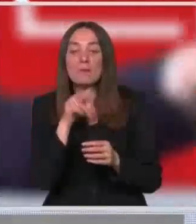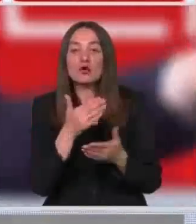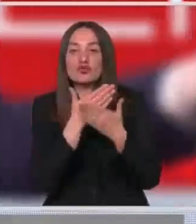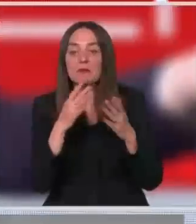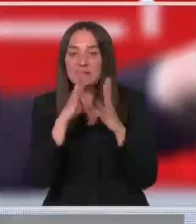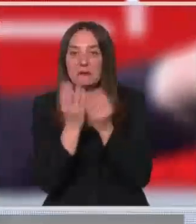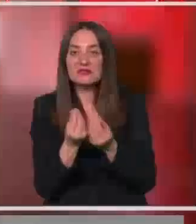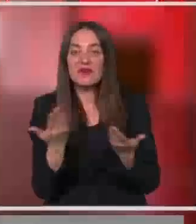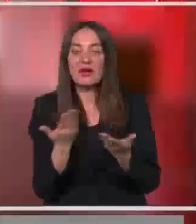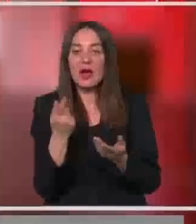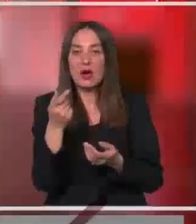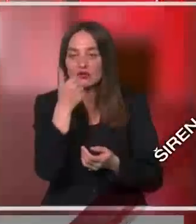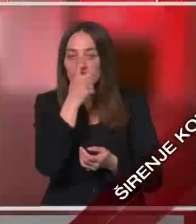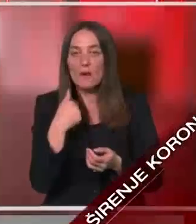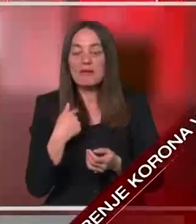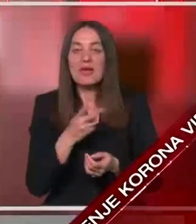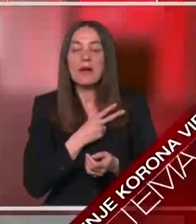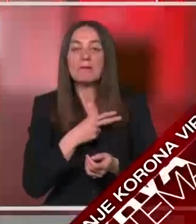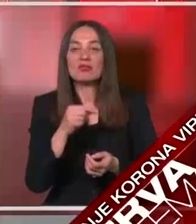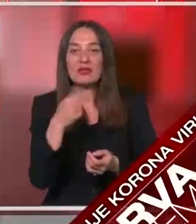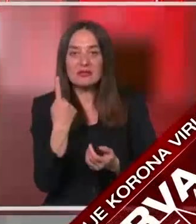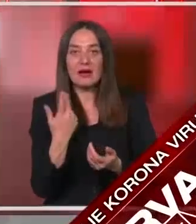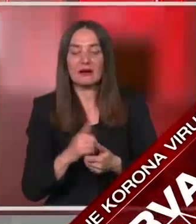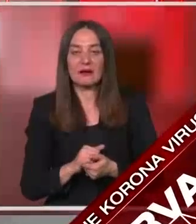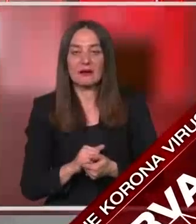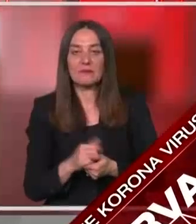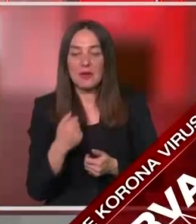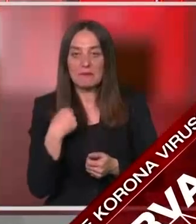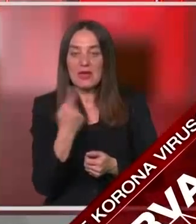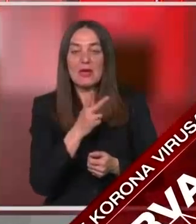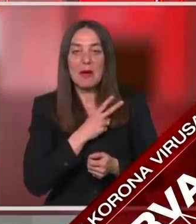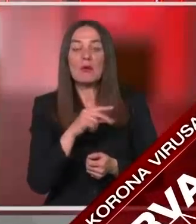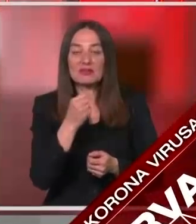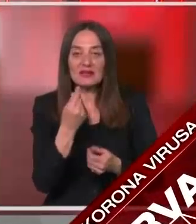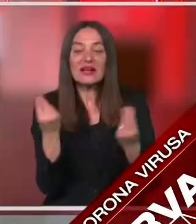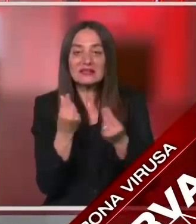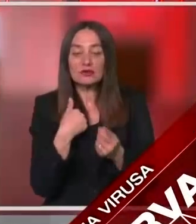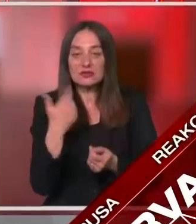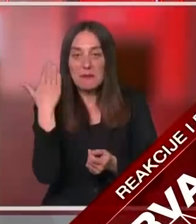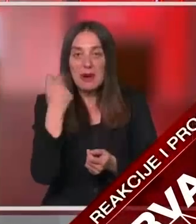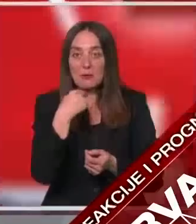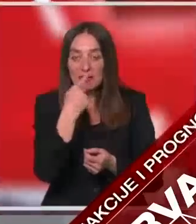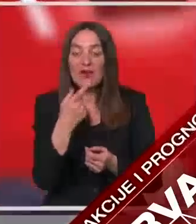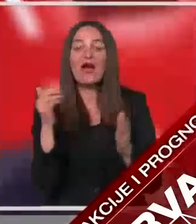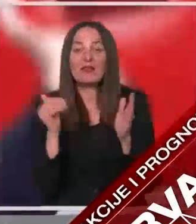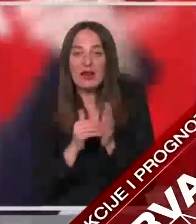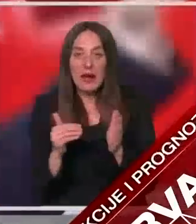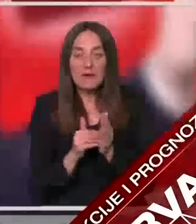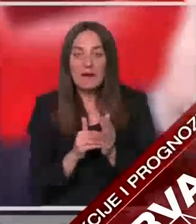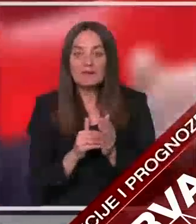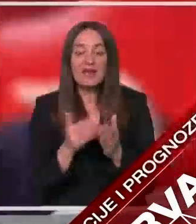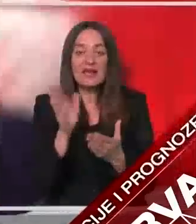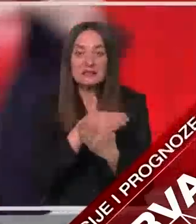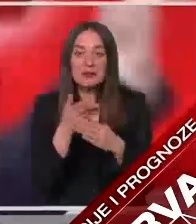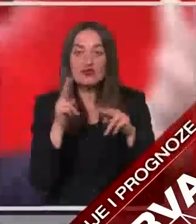sve deficite koje našli. A mi imamo dinar. I zato sam malo čas govorio da treba,